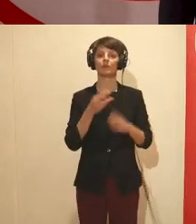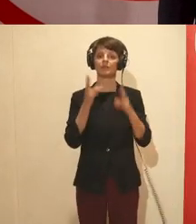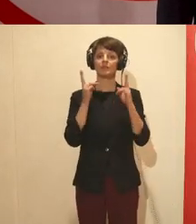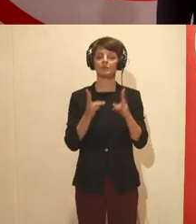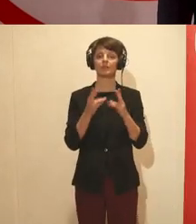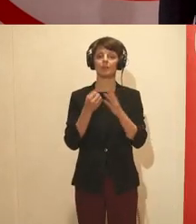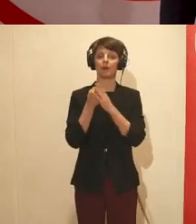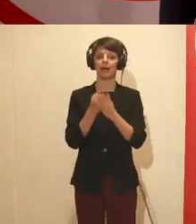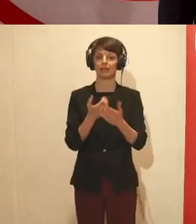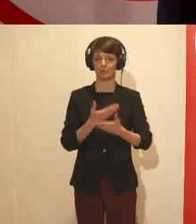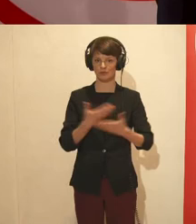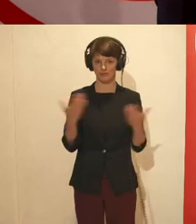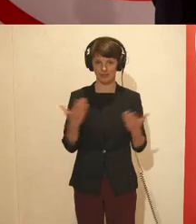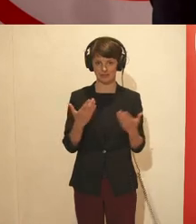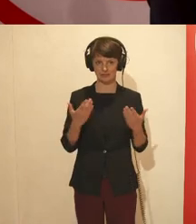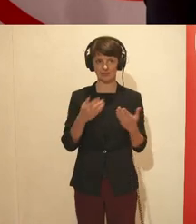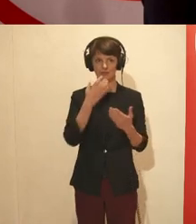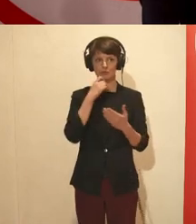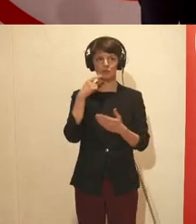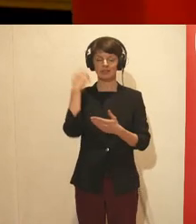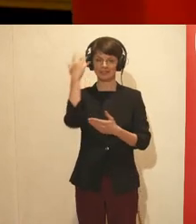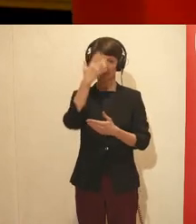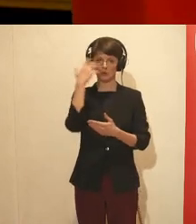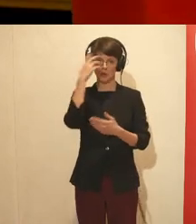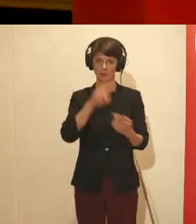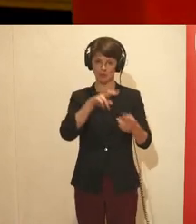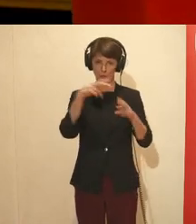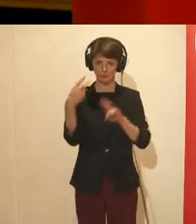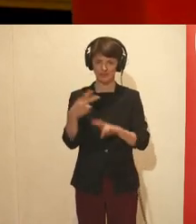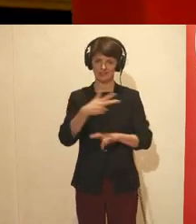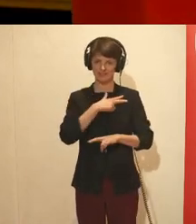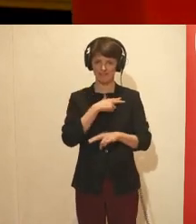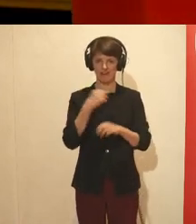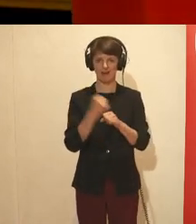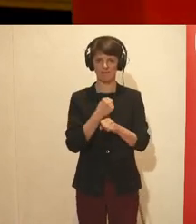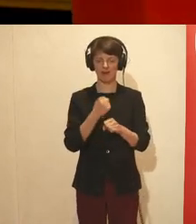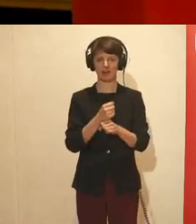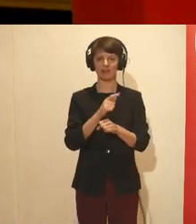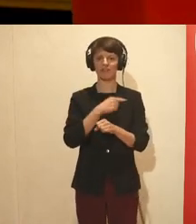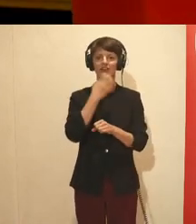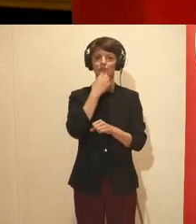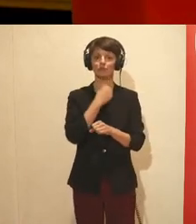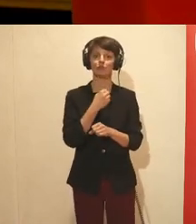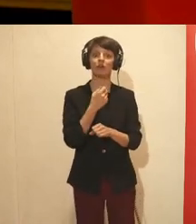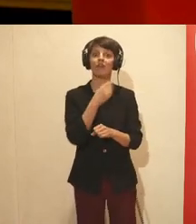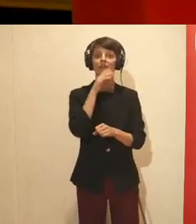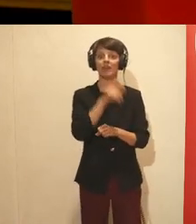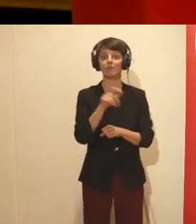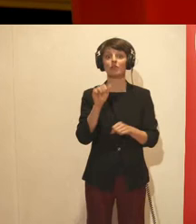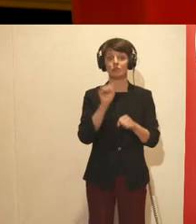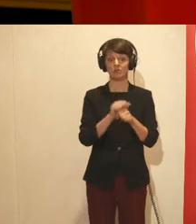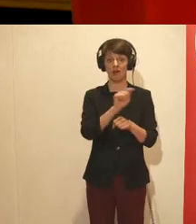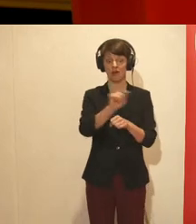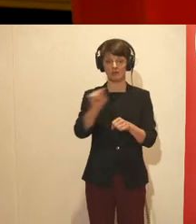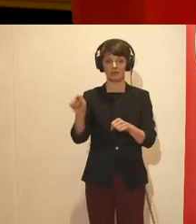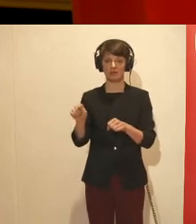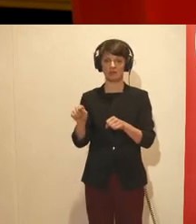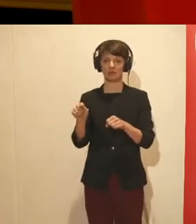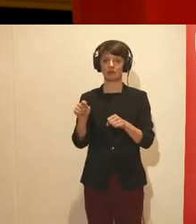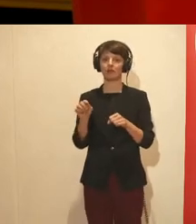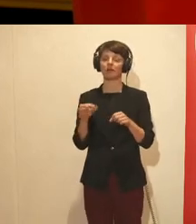wir unsere träume erfüllen wollen und wenn wir möchten dass das viele menschen können dann brauchen wir eine breite